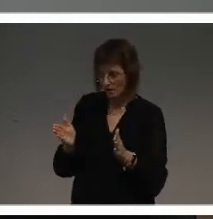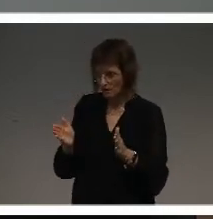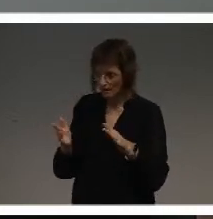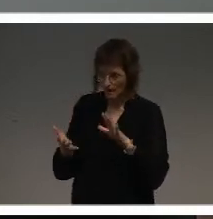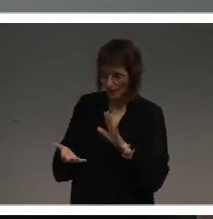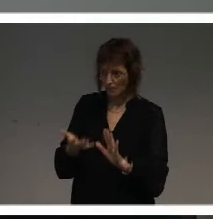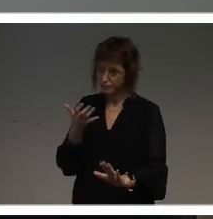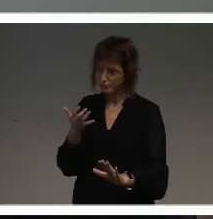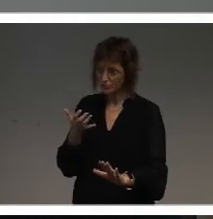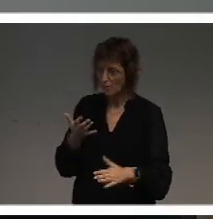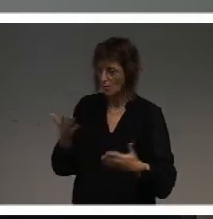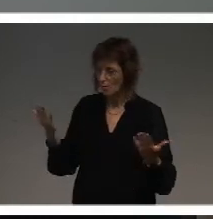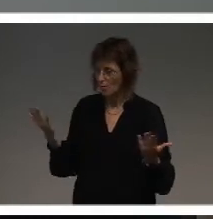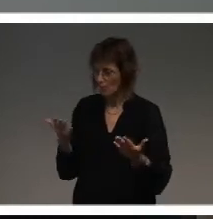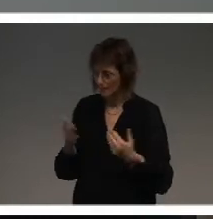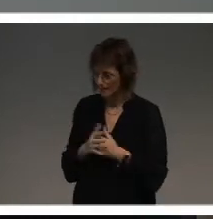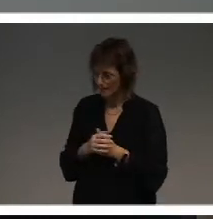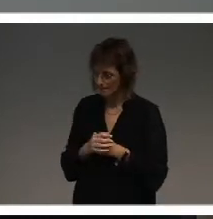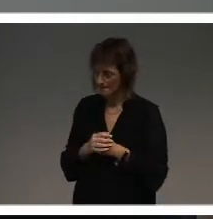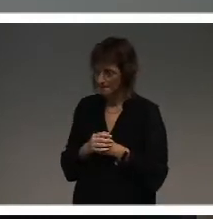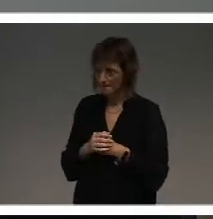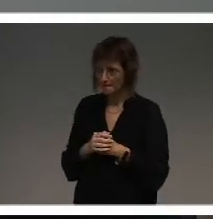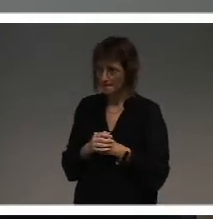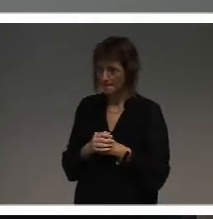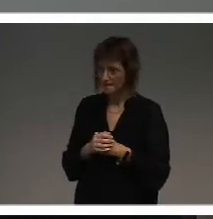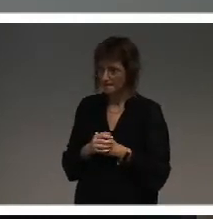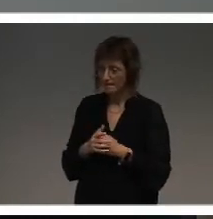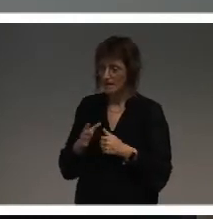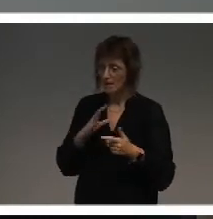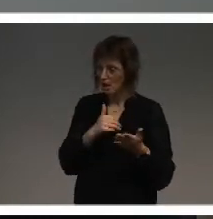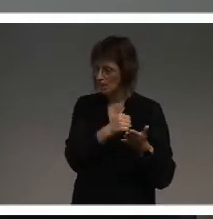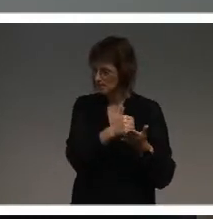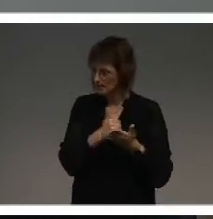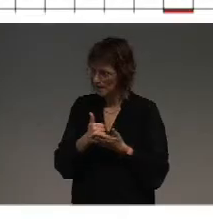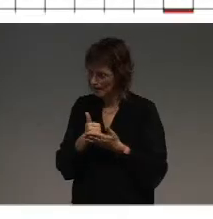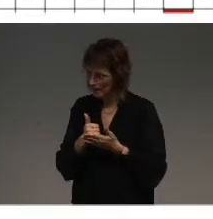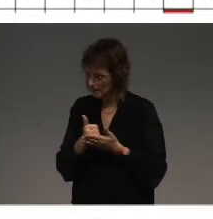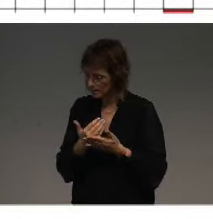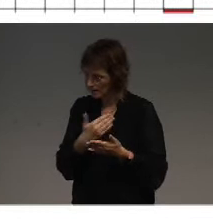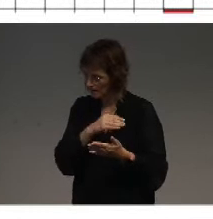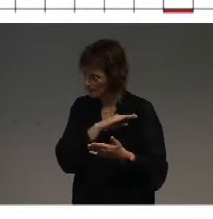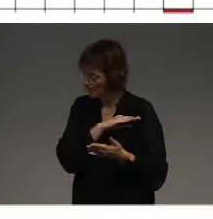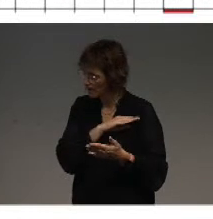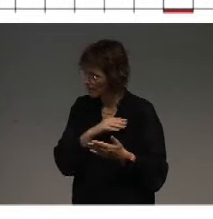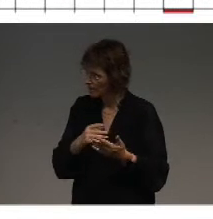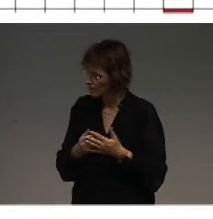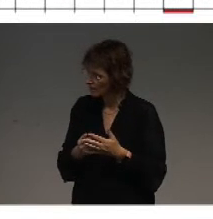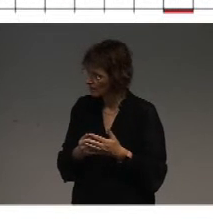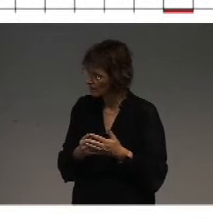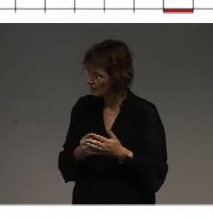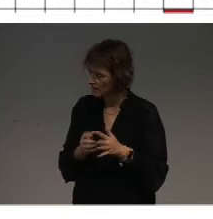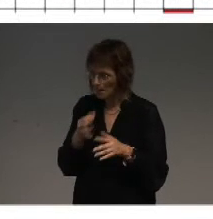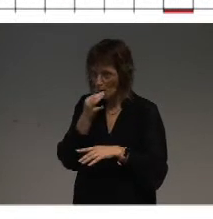catégories socio-professionnelles. On s'est beaucoup aidé de ce qu'on appelle les heat maps, je ne sais pas comment le traduire